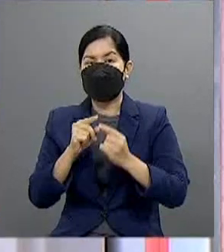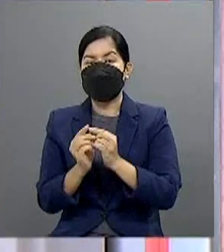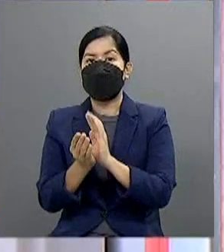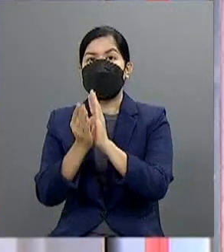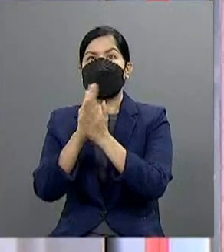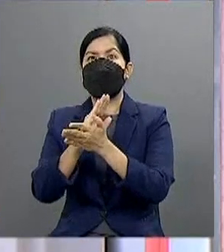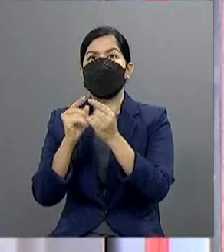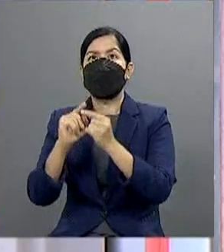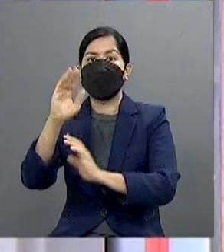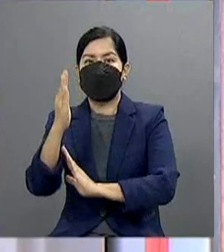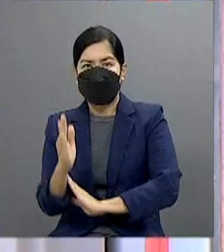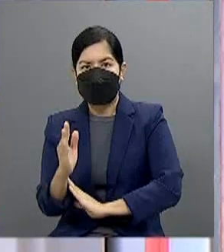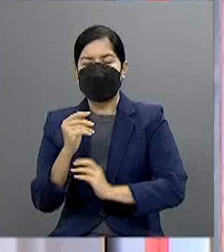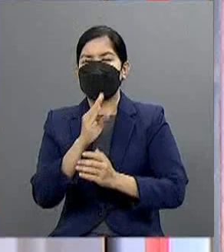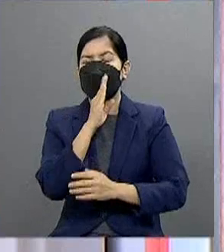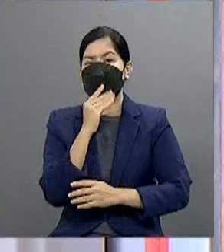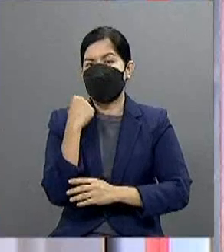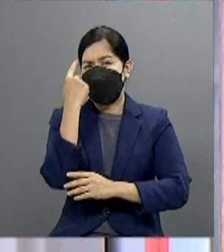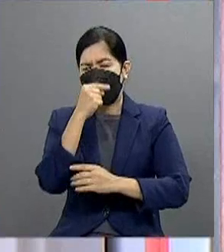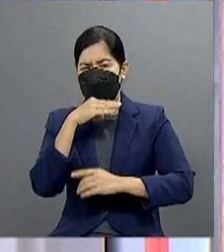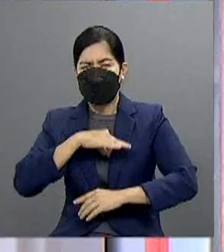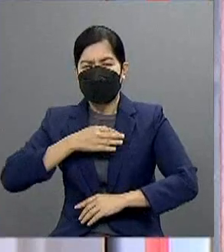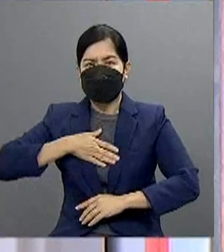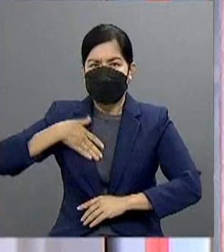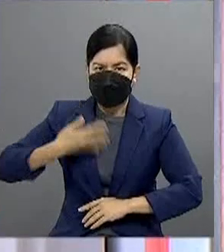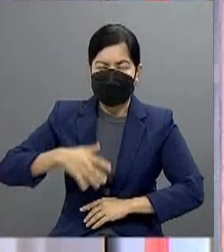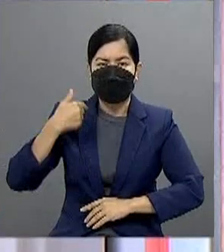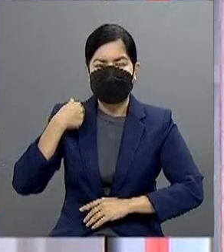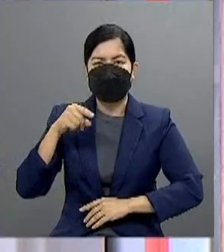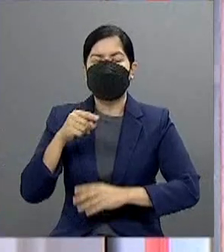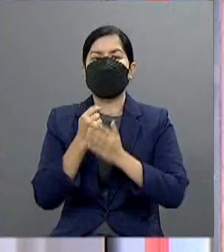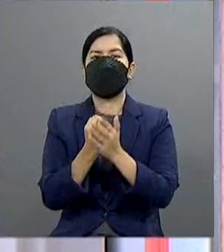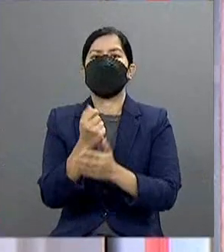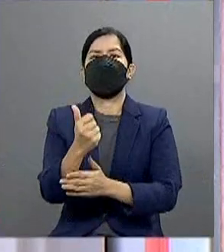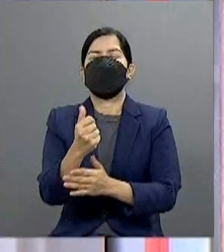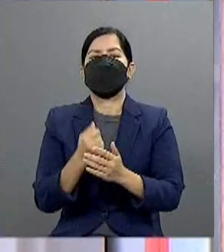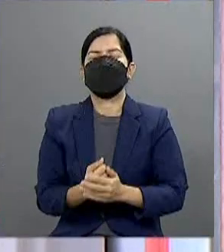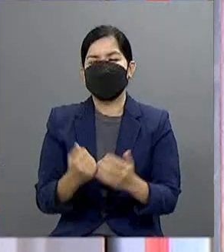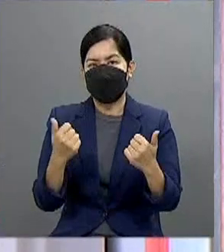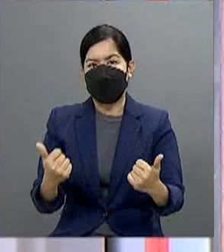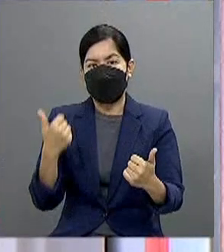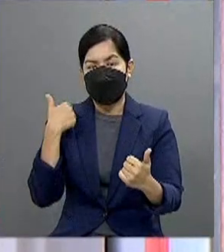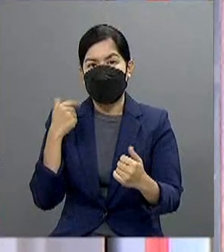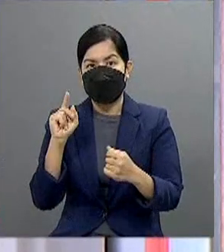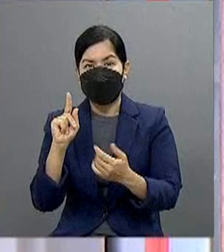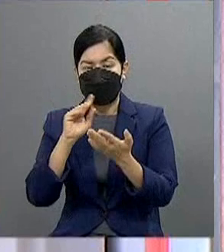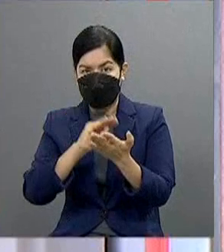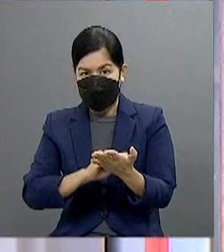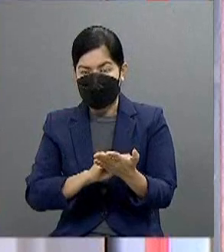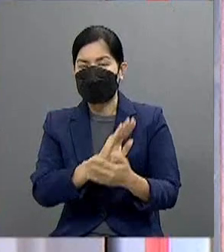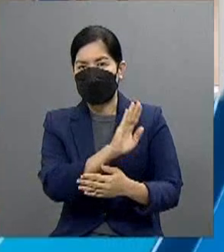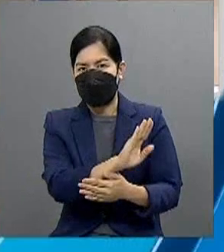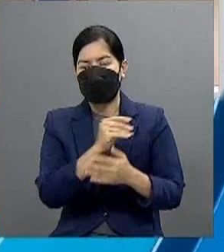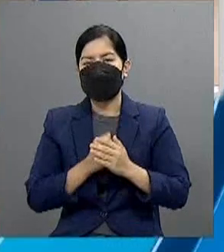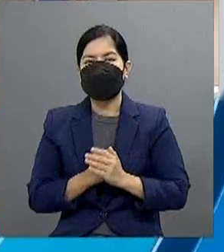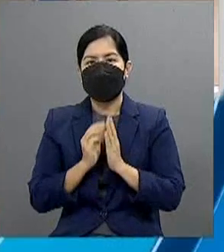ใจเรื่องของวัคซีนไปได้พอสมควรนะครับวันนี้ได้ความคืบหน้าแล้วก็ได้ข้อมูลพอสมควรเลยนะครับคุณกิตินพยังไงก็ขอบพระคุณที่ให้